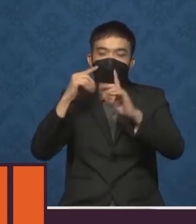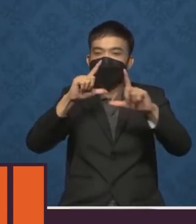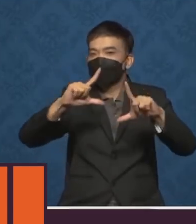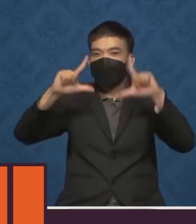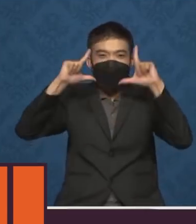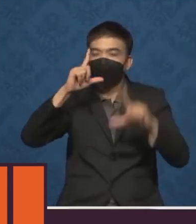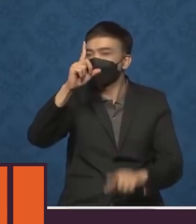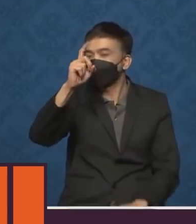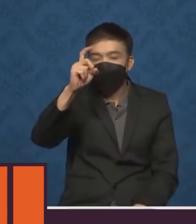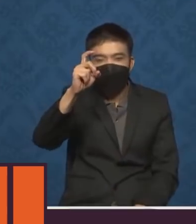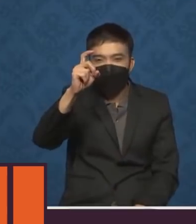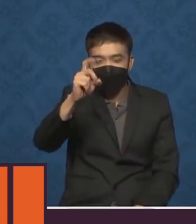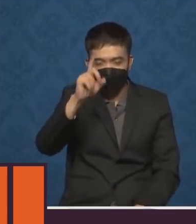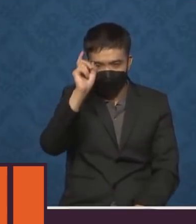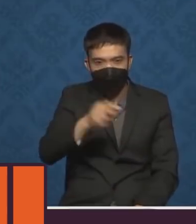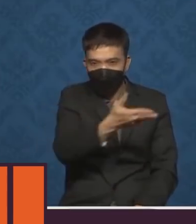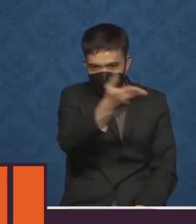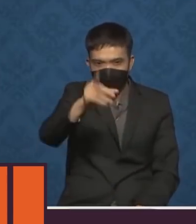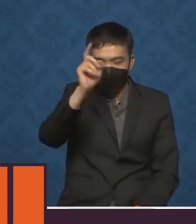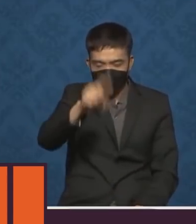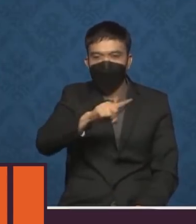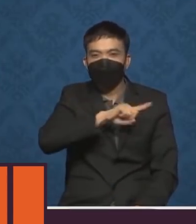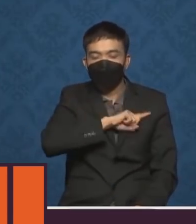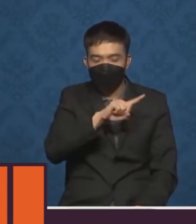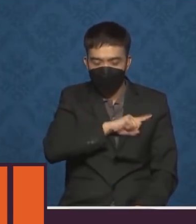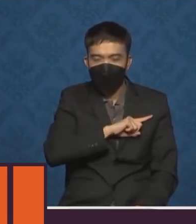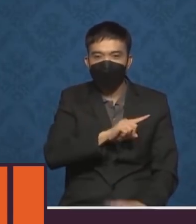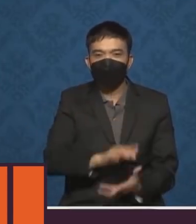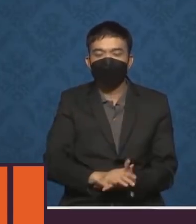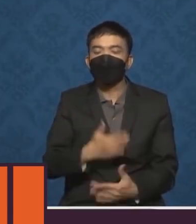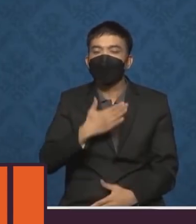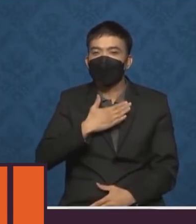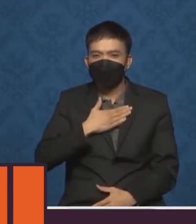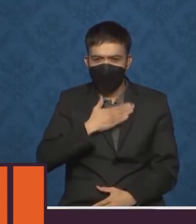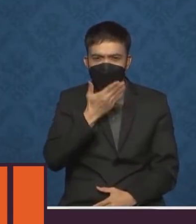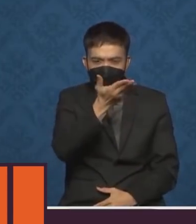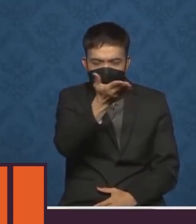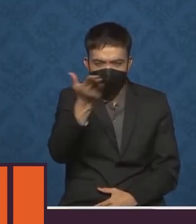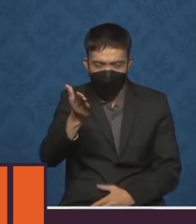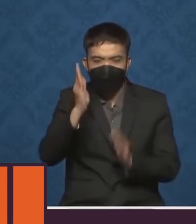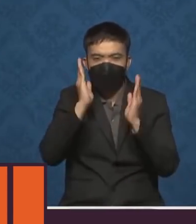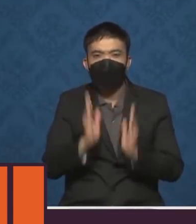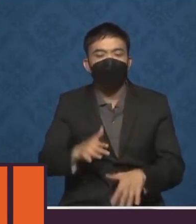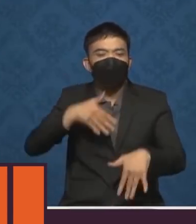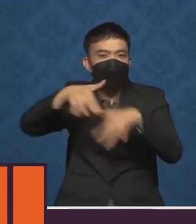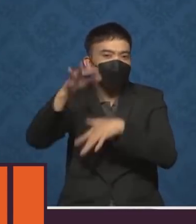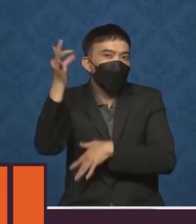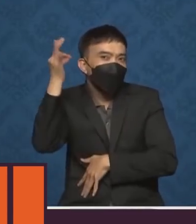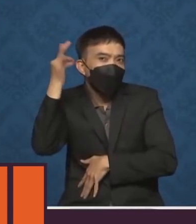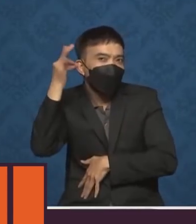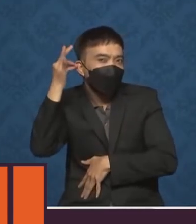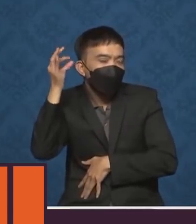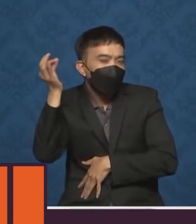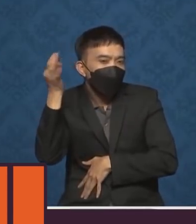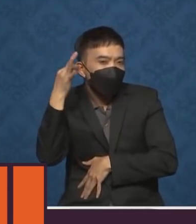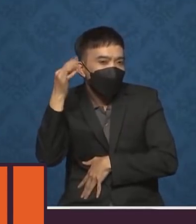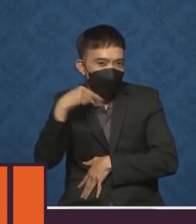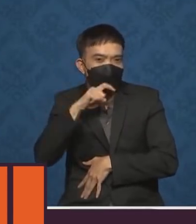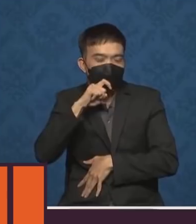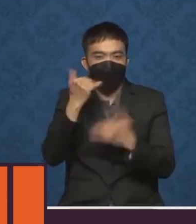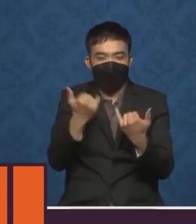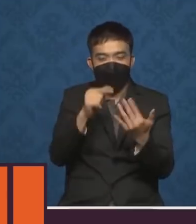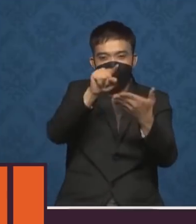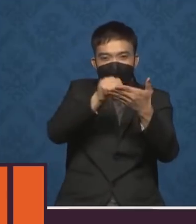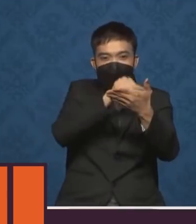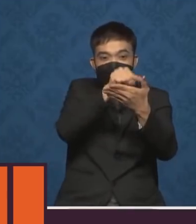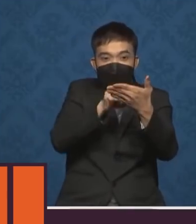ำเป็นที่จะต้องรับผิดชอบต่อพี่น้องประชาชนและผมอยากจะขอพี่น้องประชาชนที่ฟังอยู่ตอนนี้นะครับว่าการเลือกตั้งที่จะมาถึ